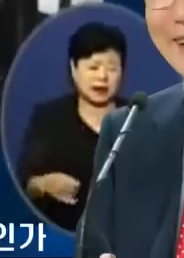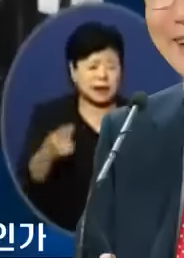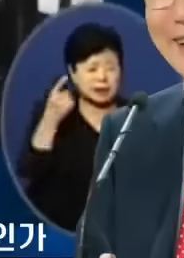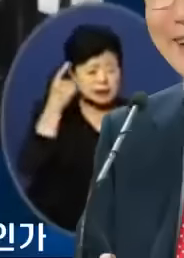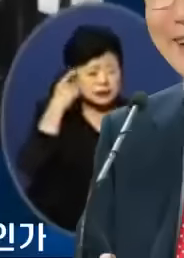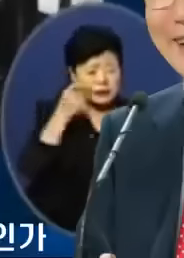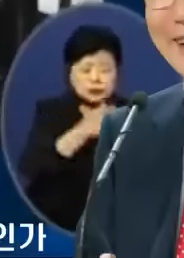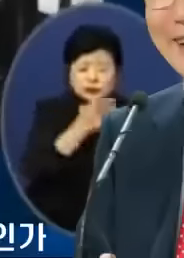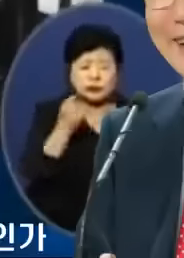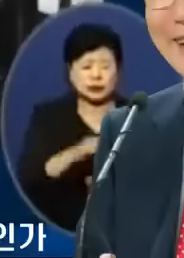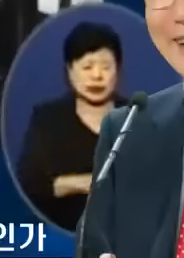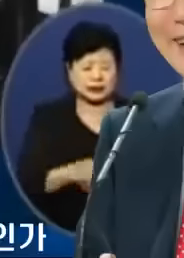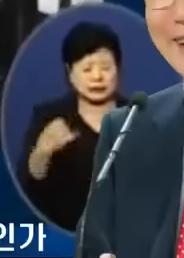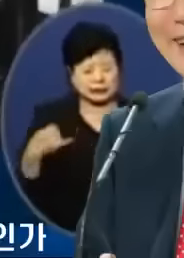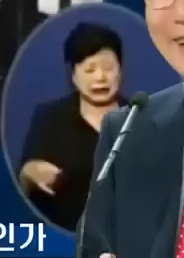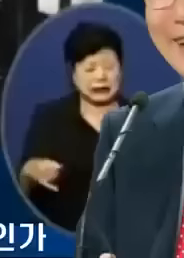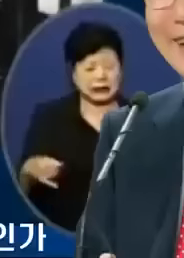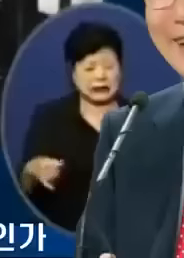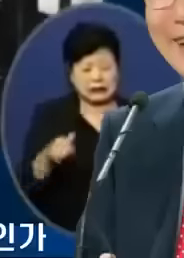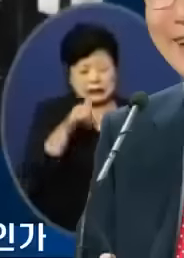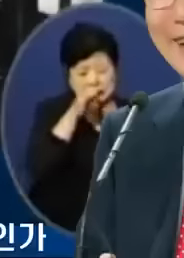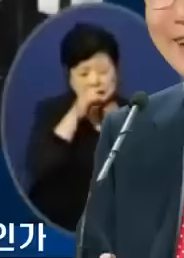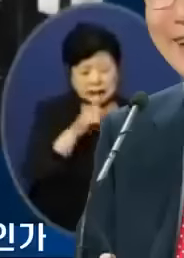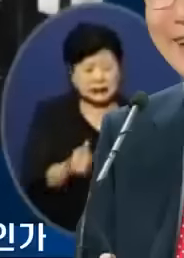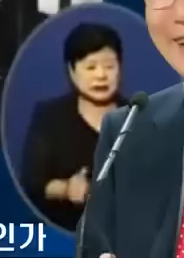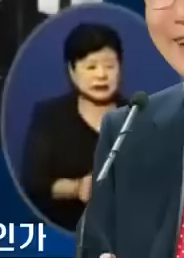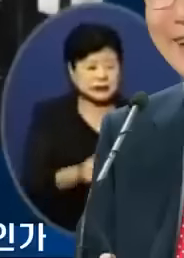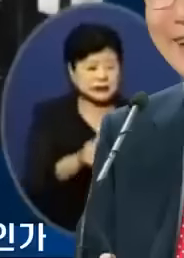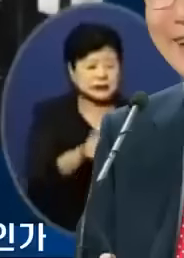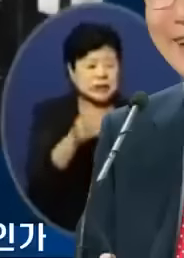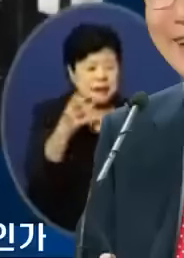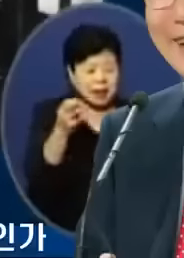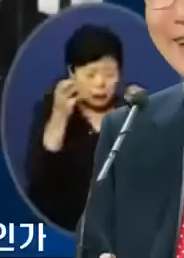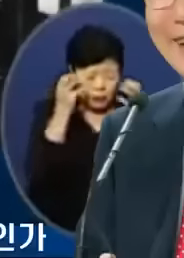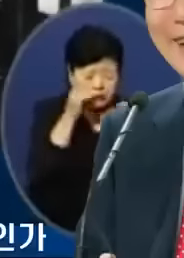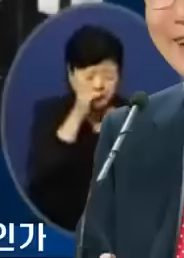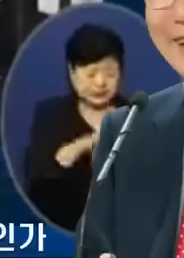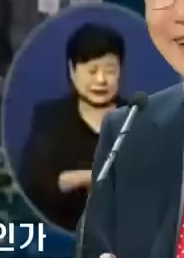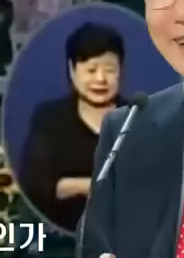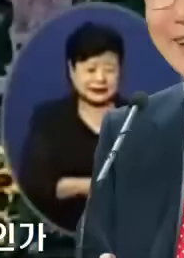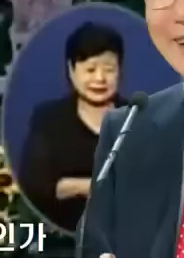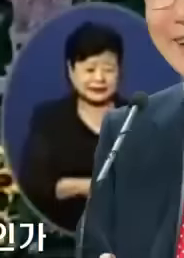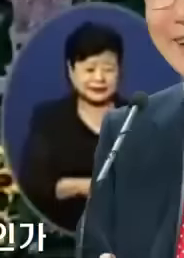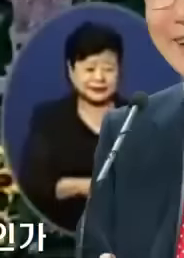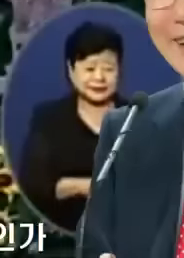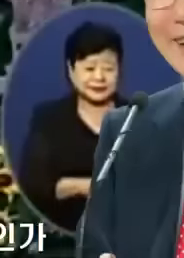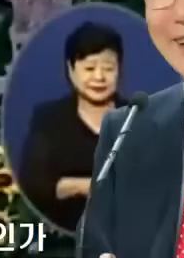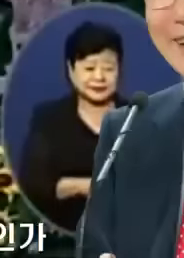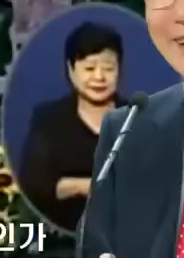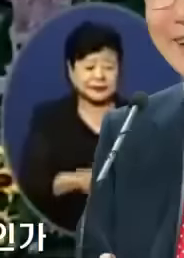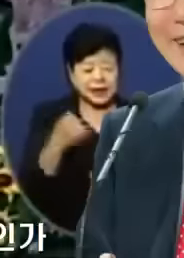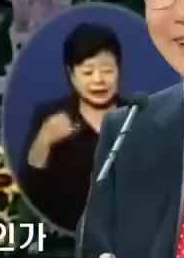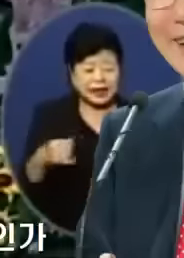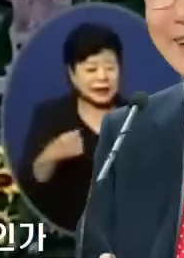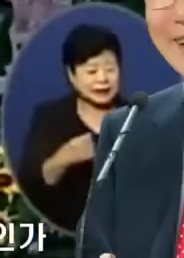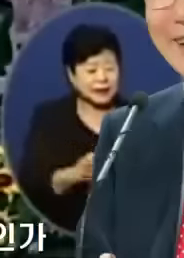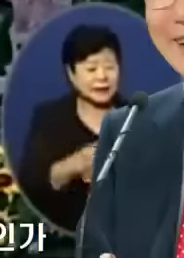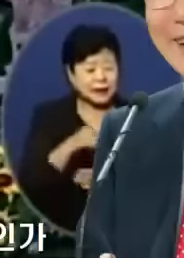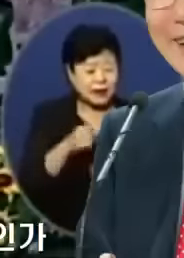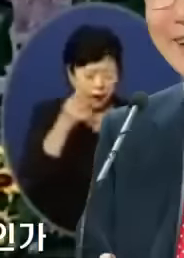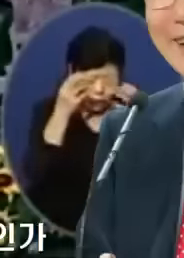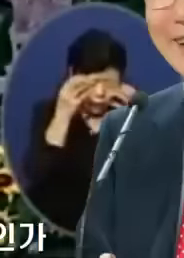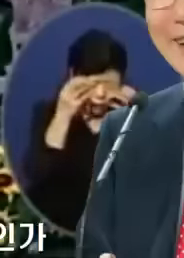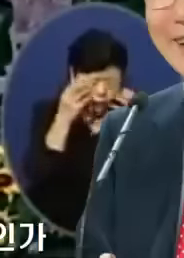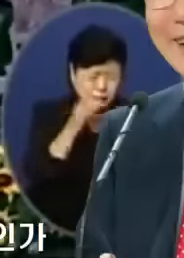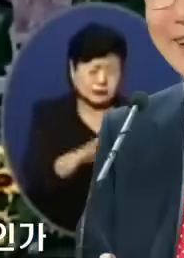정신적으로 전능한 딸을 키우기 위해서 많은 고생을 했었습니다. 딸로 인하여 마음의